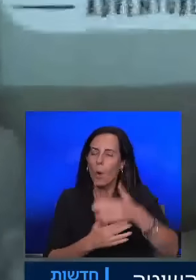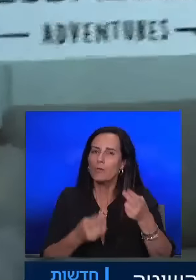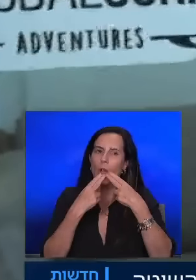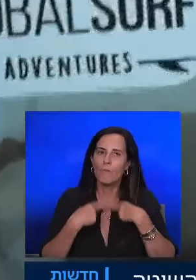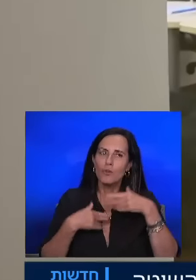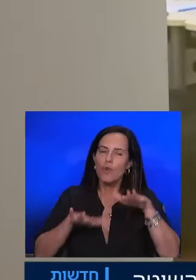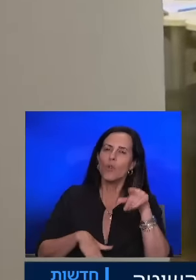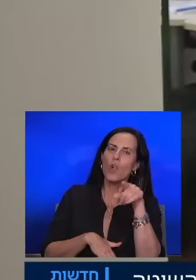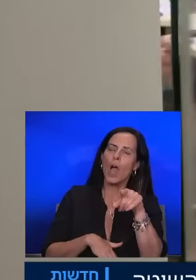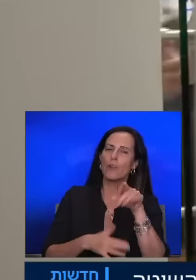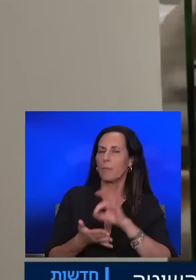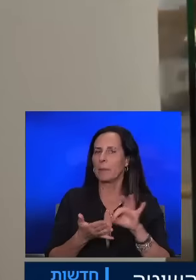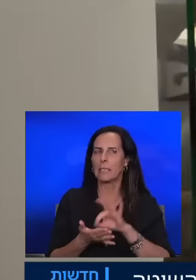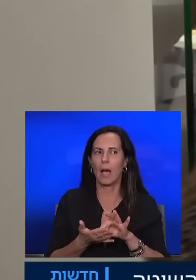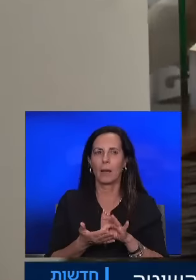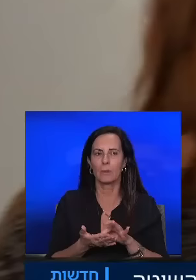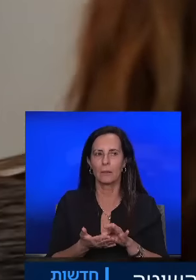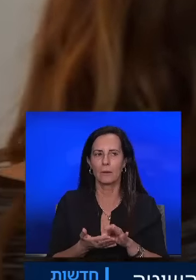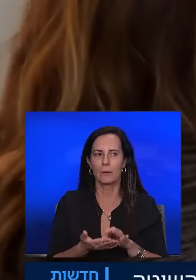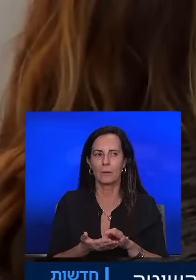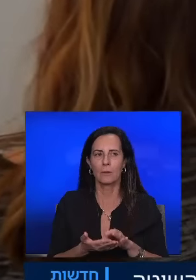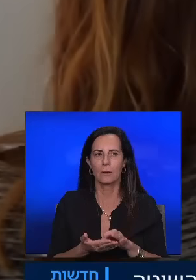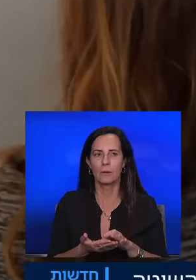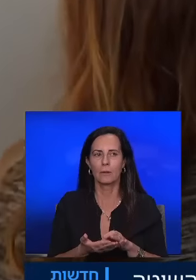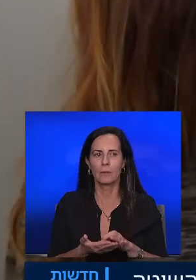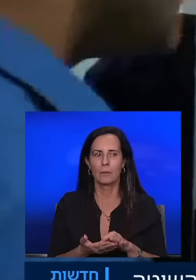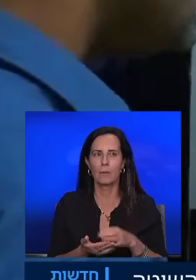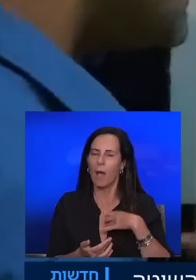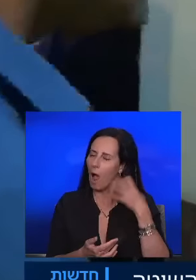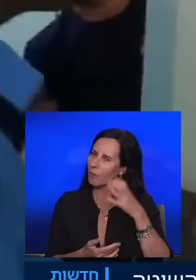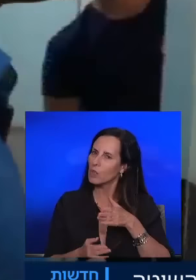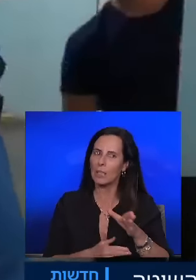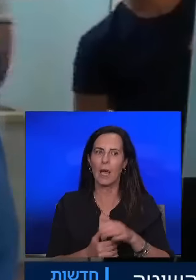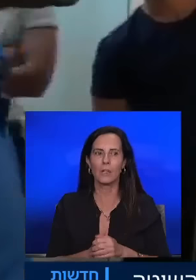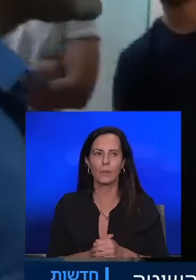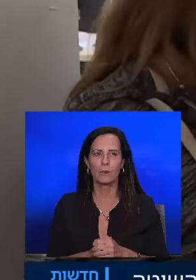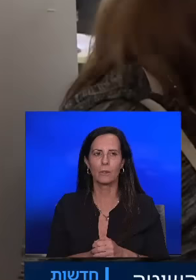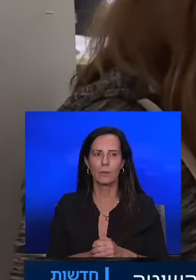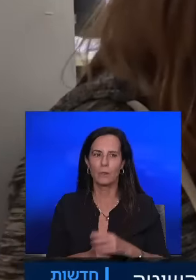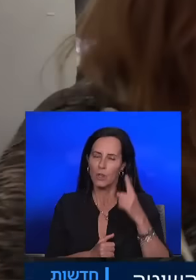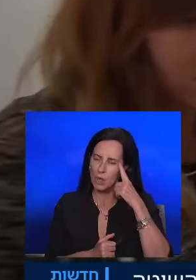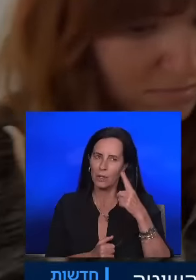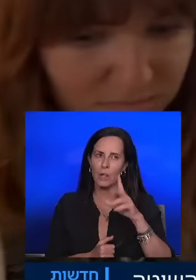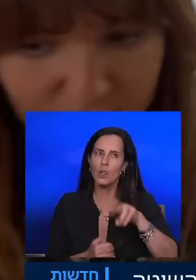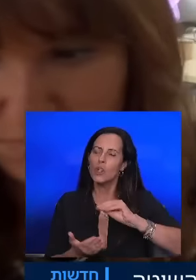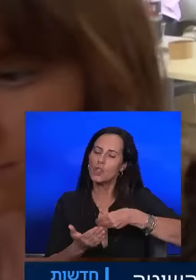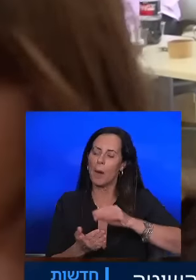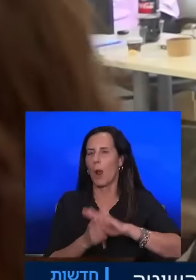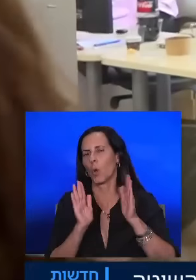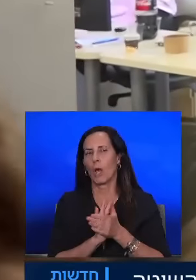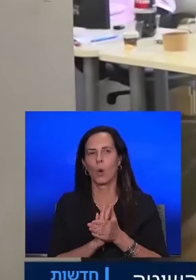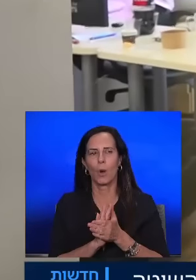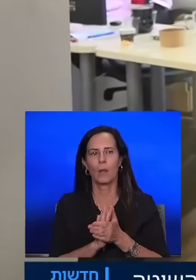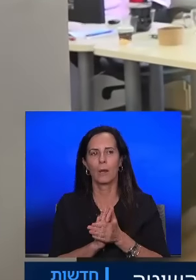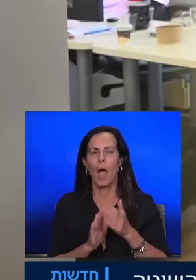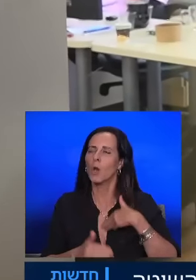מישל ישב במשרדו. אהלן. יפה, אהבתי, אהבתי. מה נשמע? אהבתי את הכניסה הזו ככה. קודם כל, קודם כל סתם שתדע. כן. יש קבלות להכל. כן.